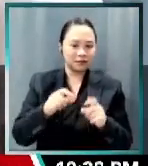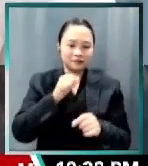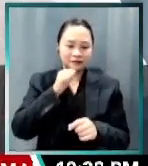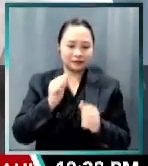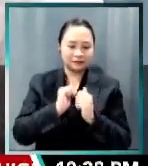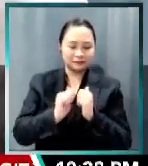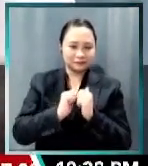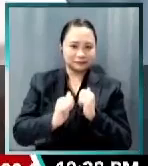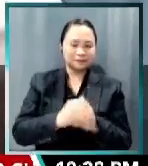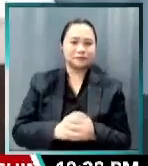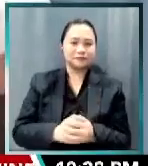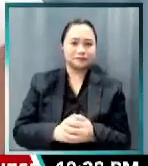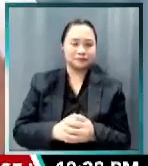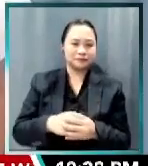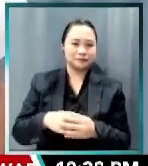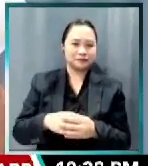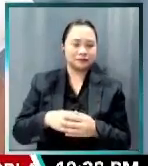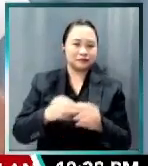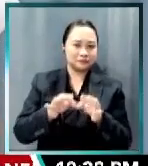gurong nagsilbi noong eleksyon.